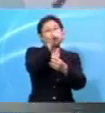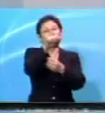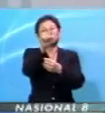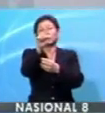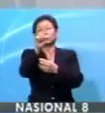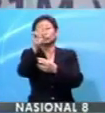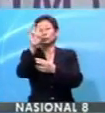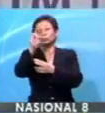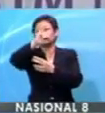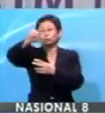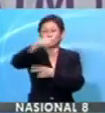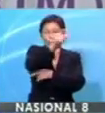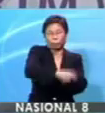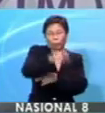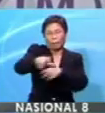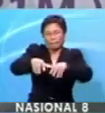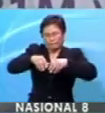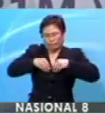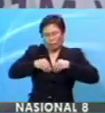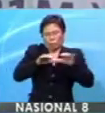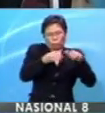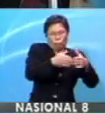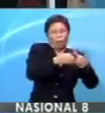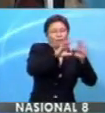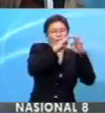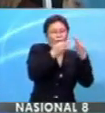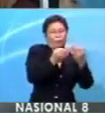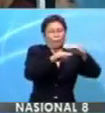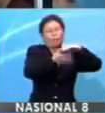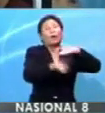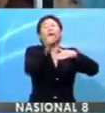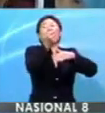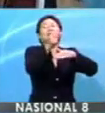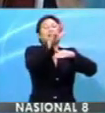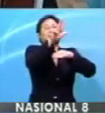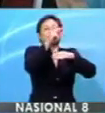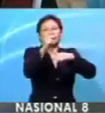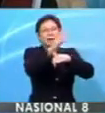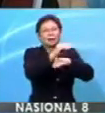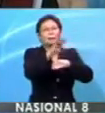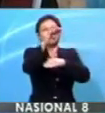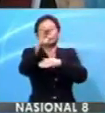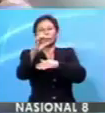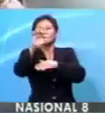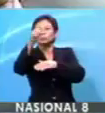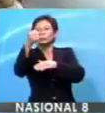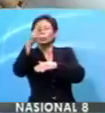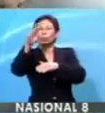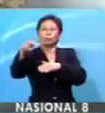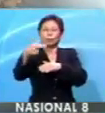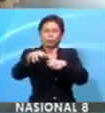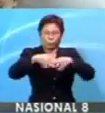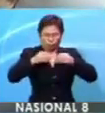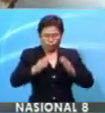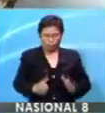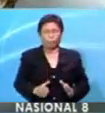4.17 juta merupakan penerima bagi kategori isi rumah di bawah pendapatan 3,000 dan seramai 410,000 penerima bagi